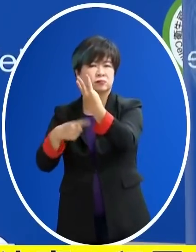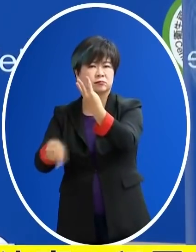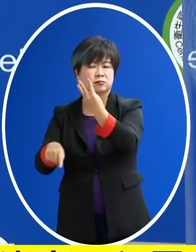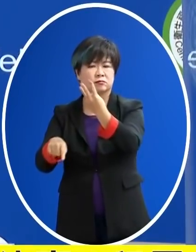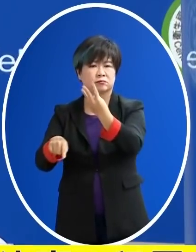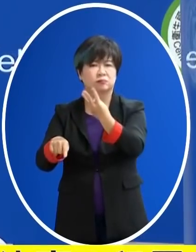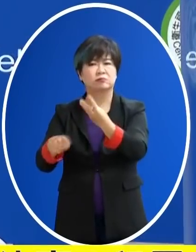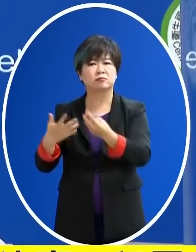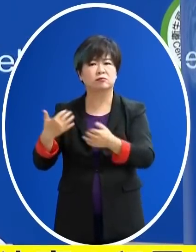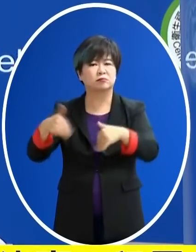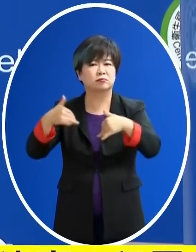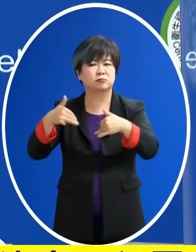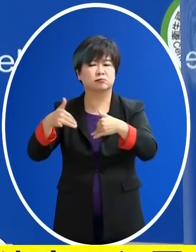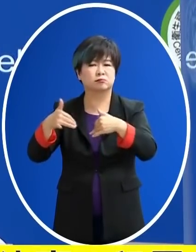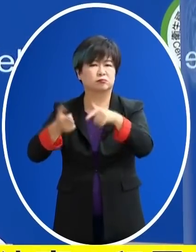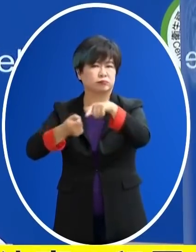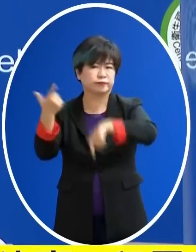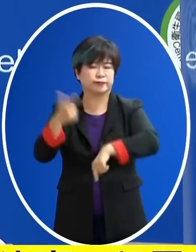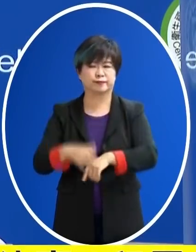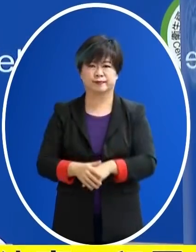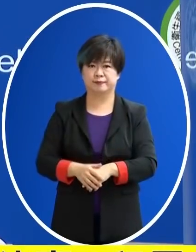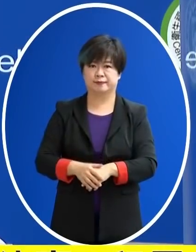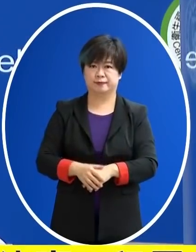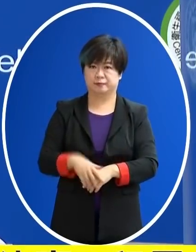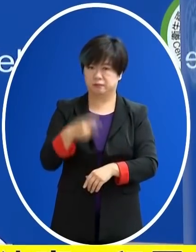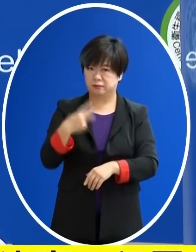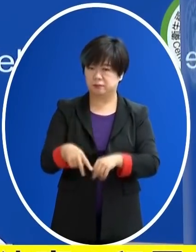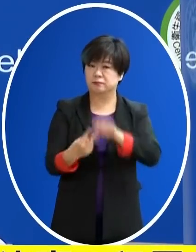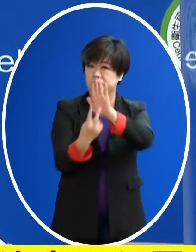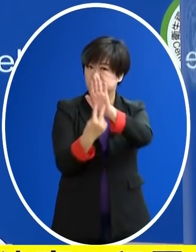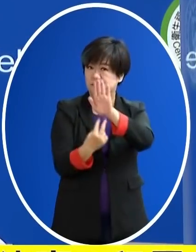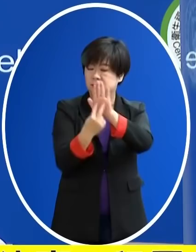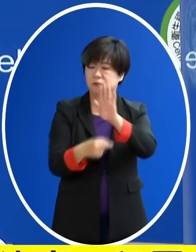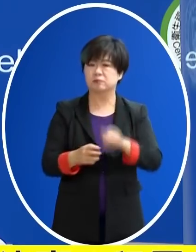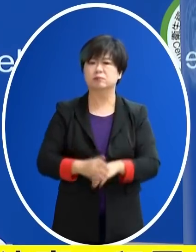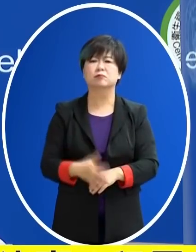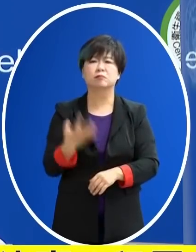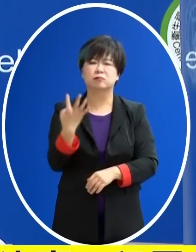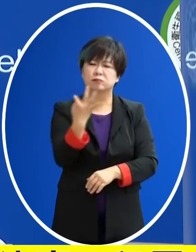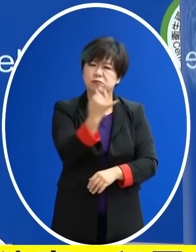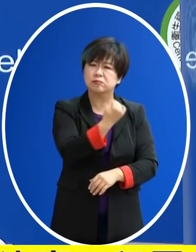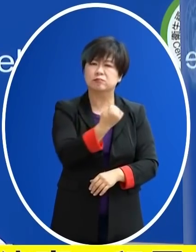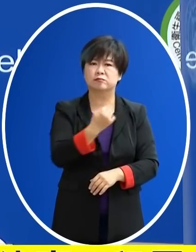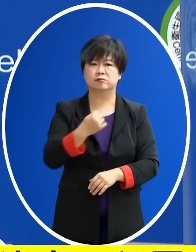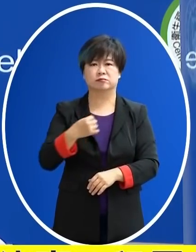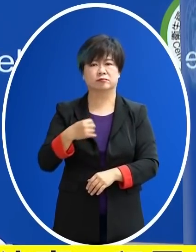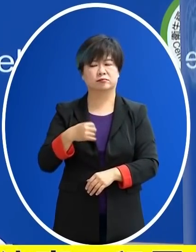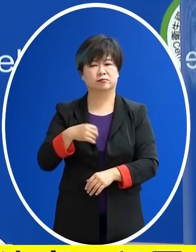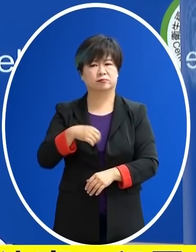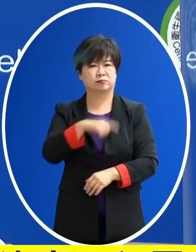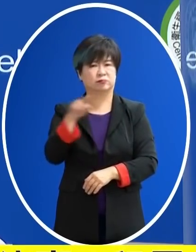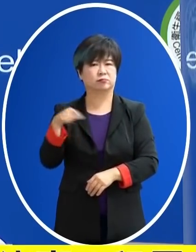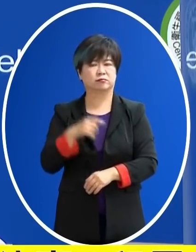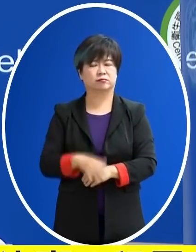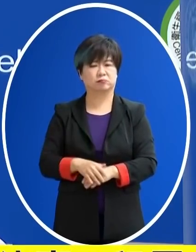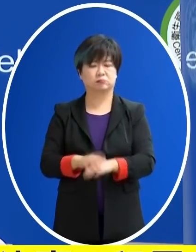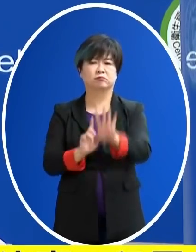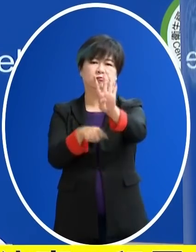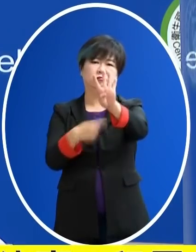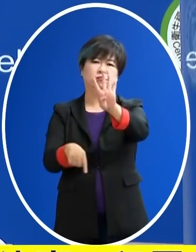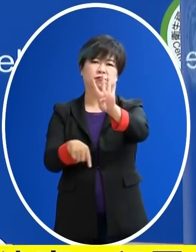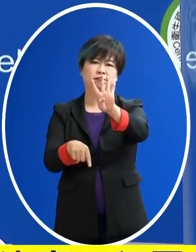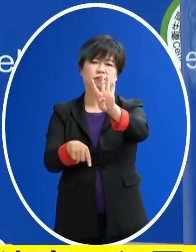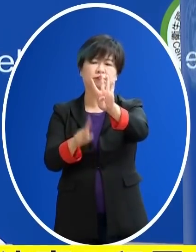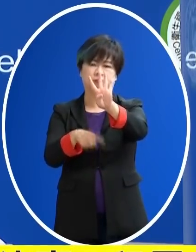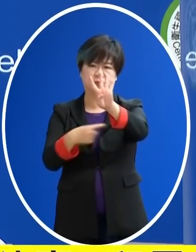还在检验中。那另外当然在讲，就是说我们有几位有 其实 是四位了，